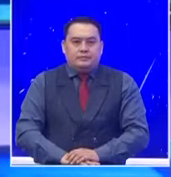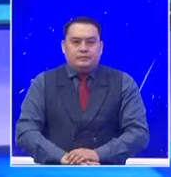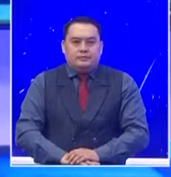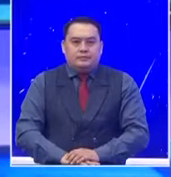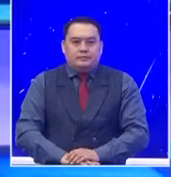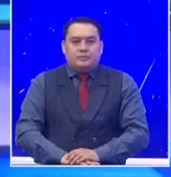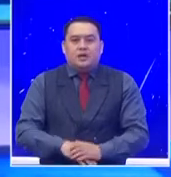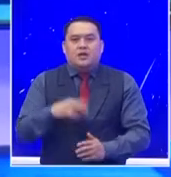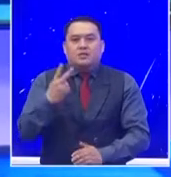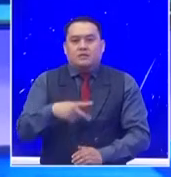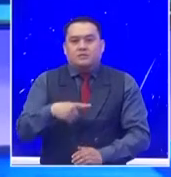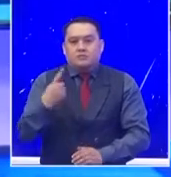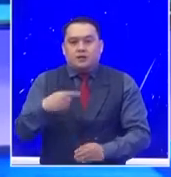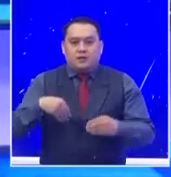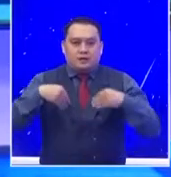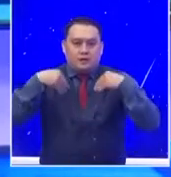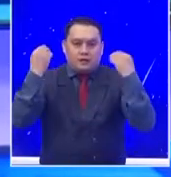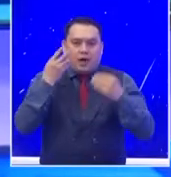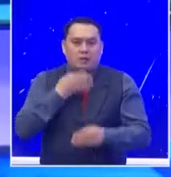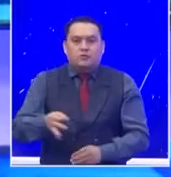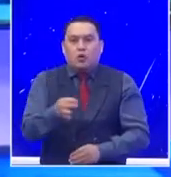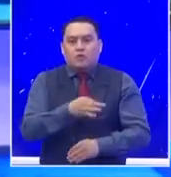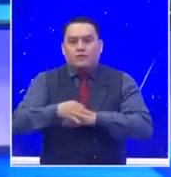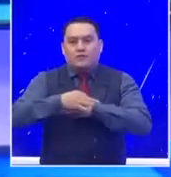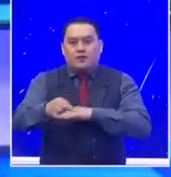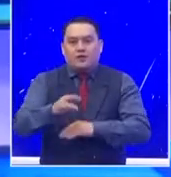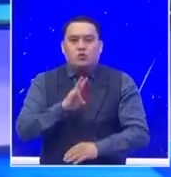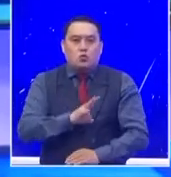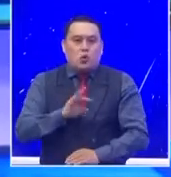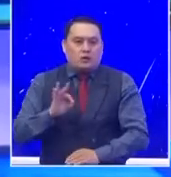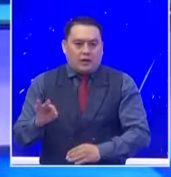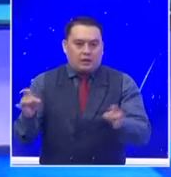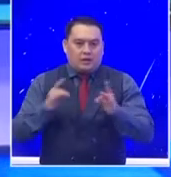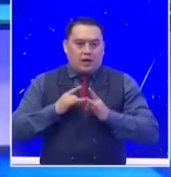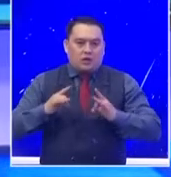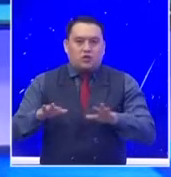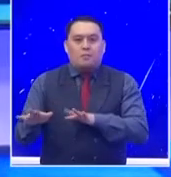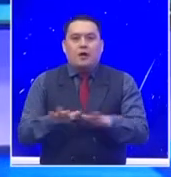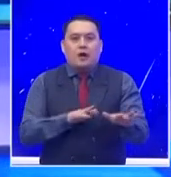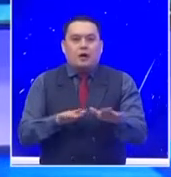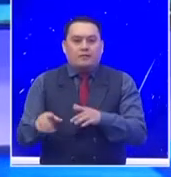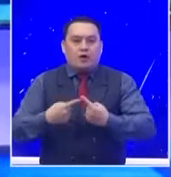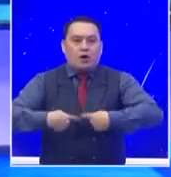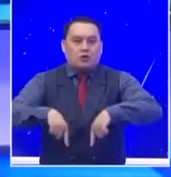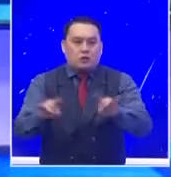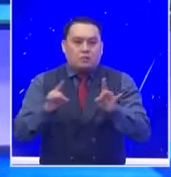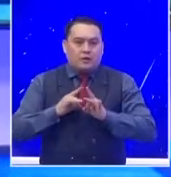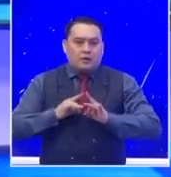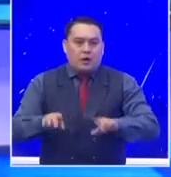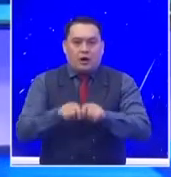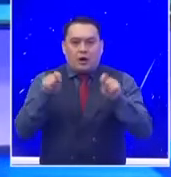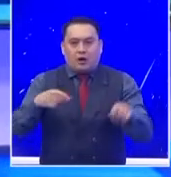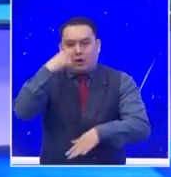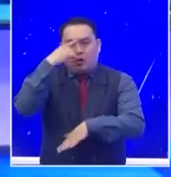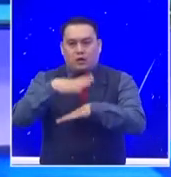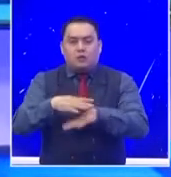21 день рождения отметил алматинский областной филиал парке нур отан торжественное мероприятие организовано в честь праздника открыл аким